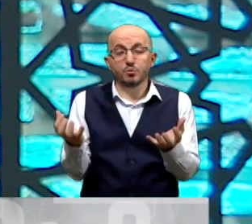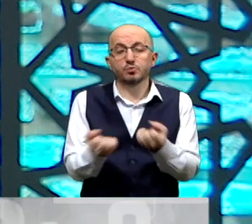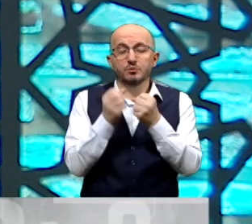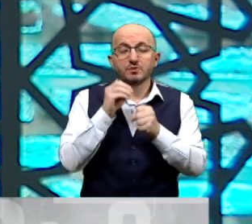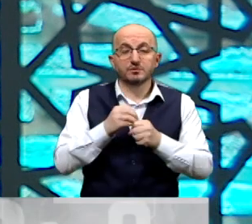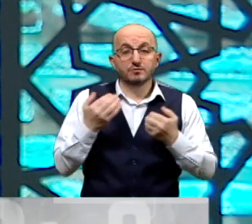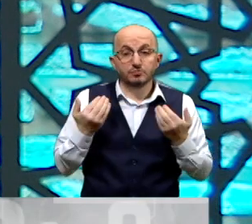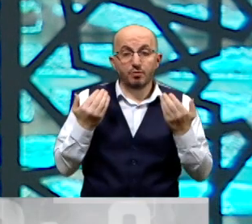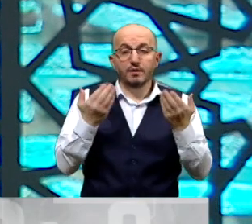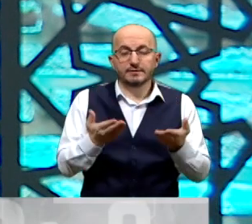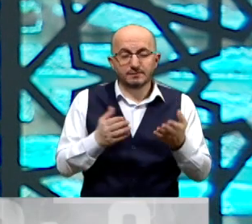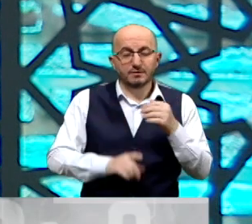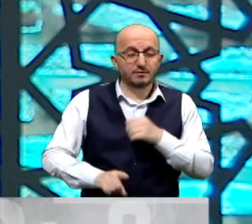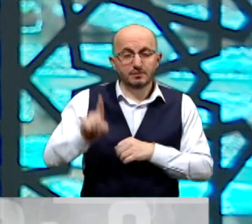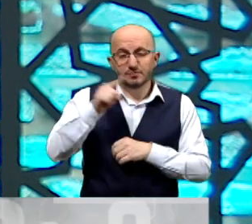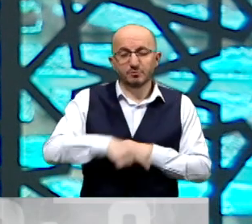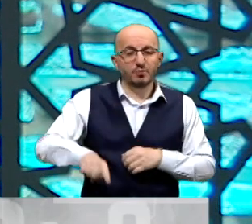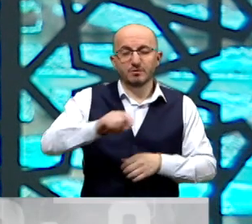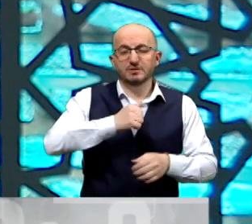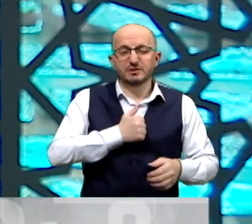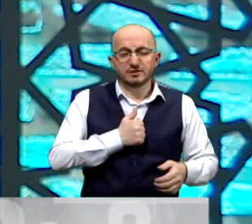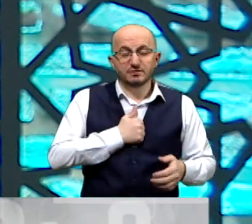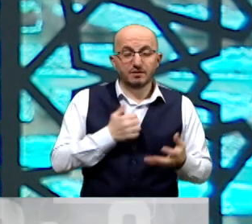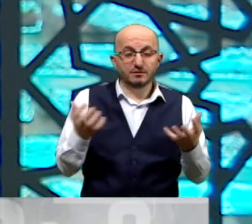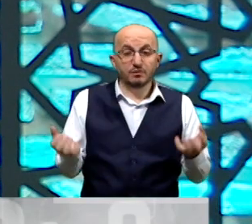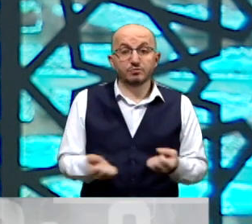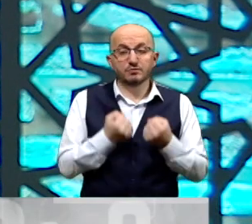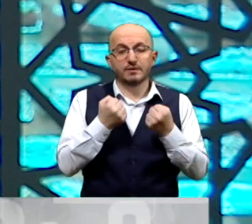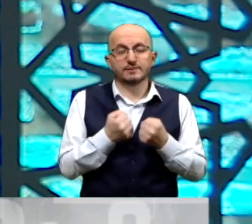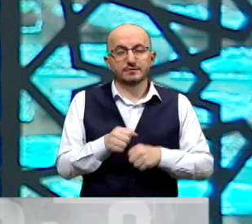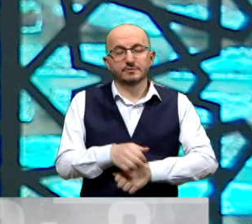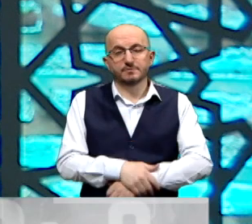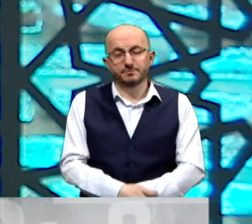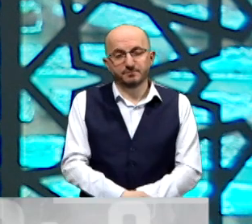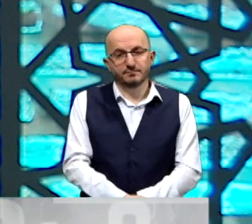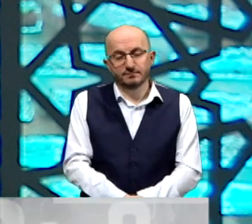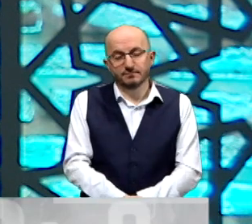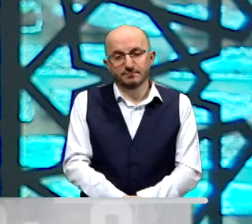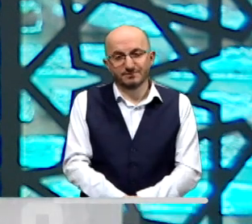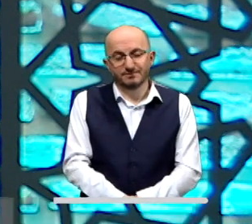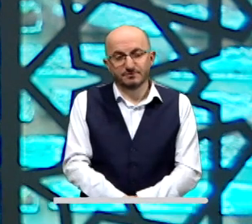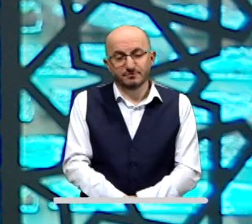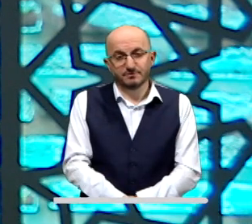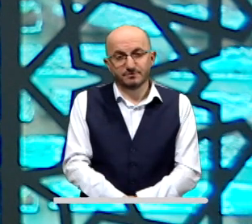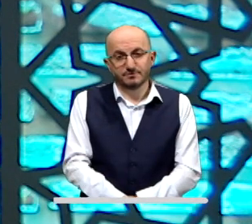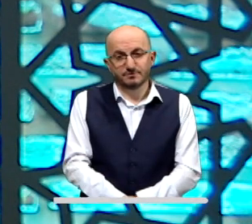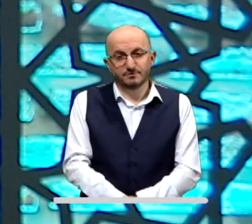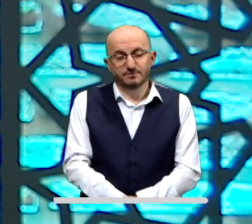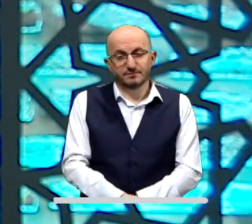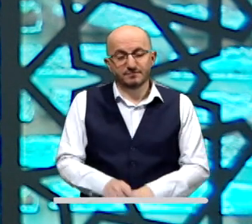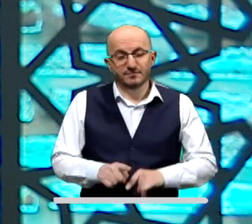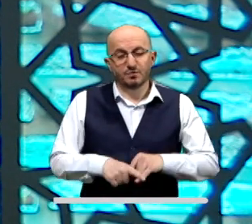için dua etsinler Rabbim onları sıkıntılardan kurtarsın Sakarya'dan Muzaffer Bey telefon hattımızda hoş geldiniz